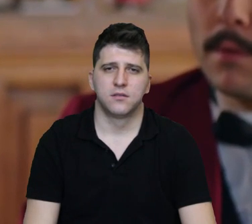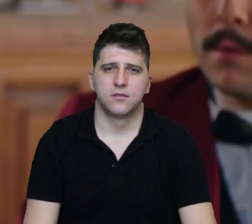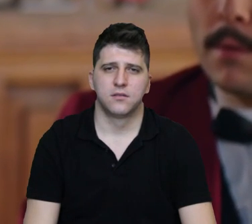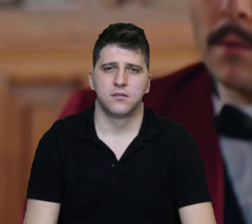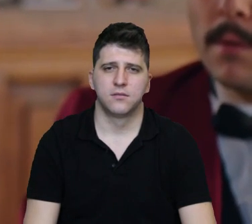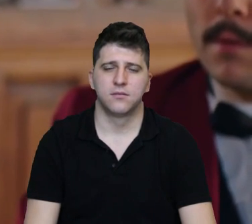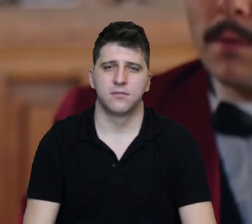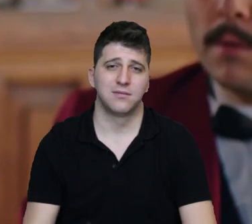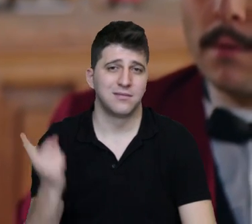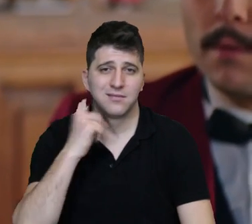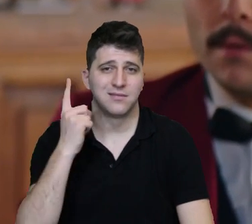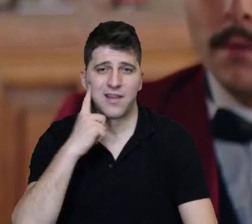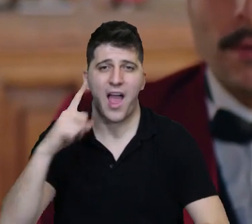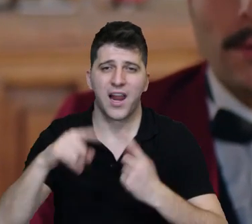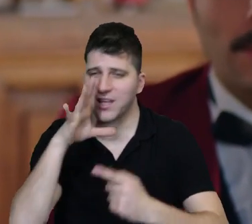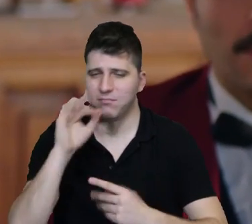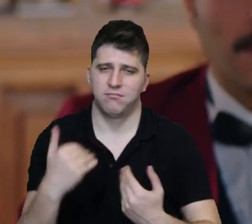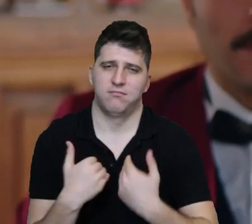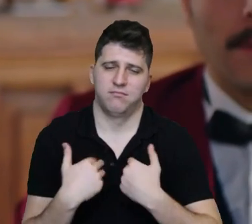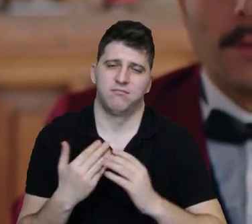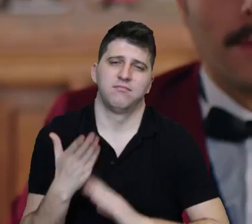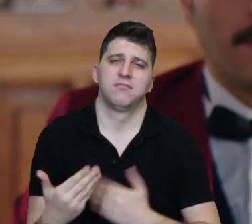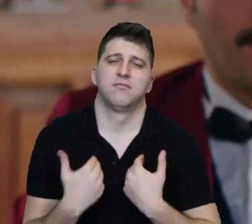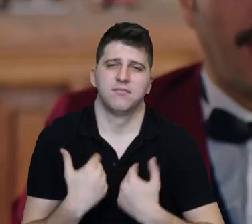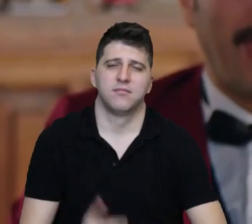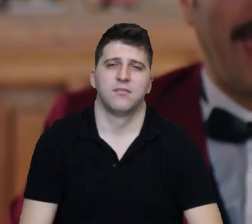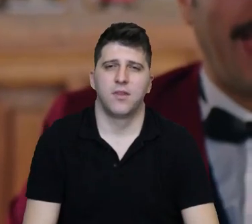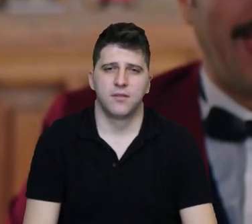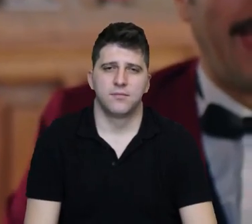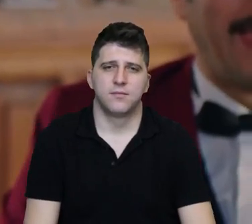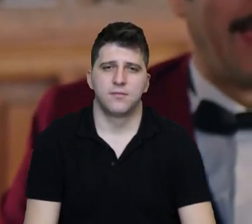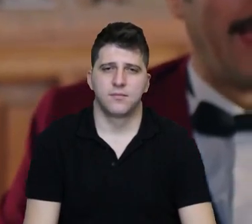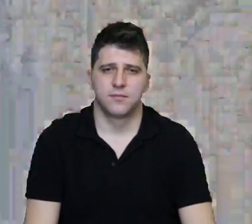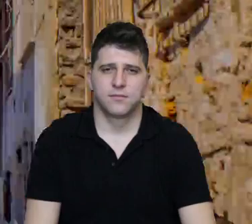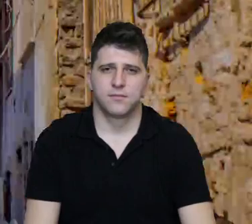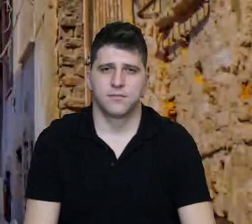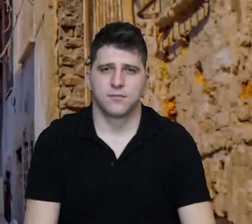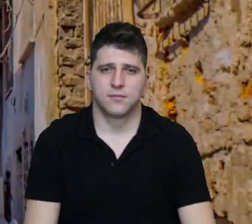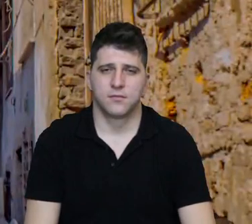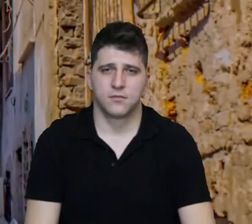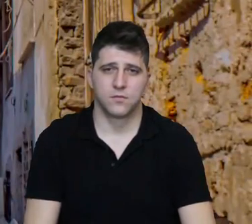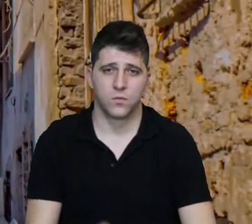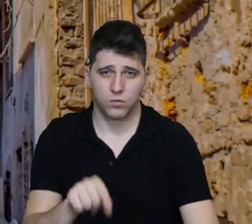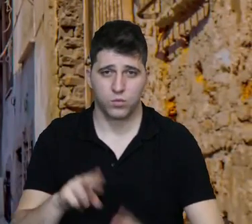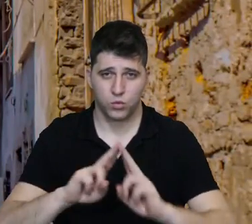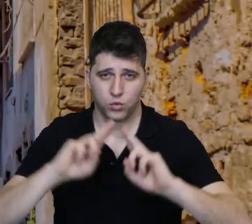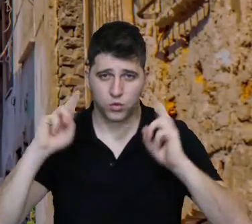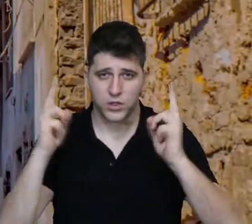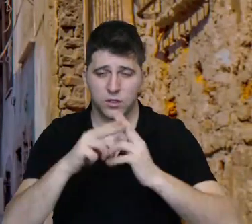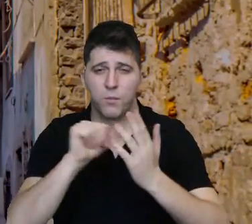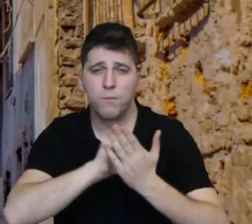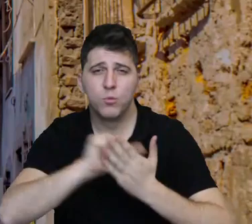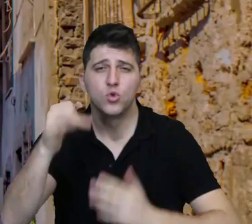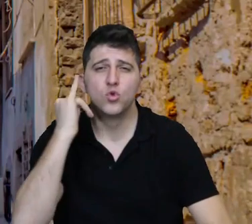Aradıkları star ayaklarına geldi. Kasım kasım kasılarak hayal dünyasına gitti. Bu dünyadaki bütün kötüler